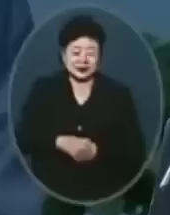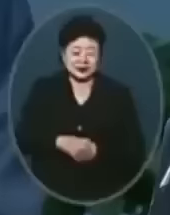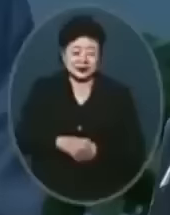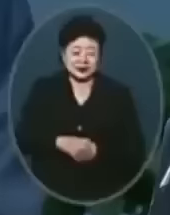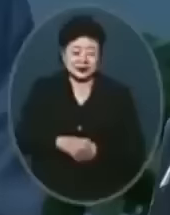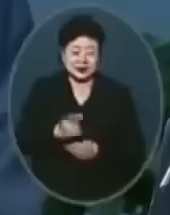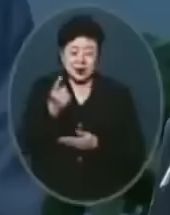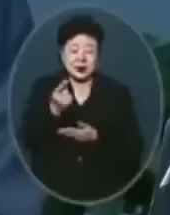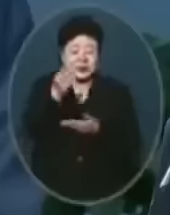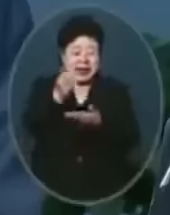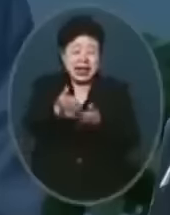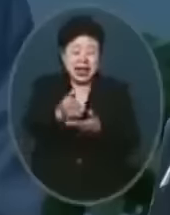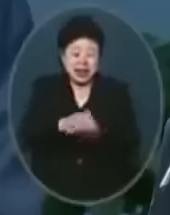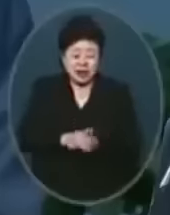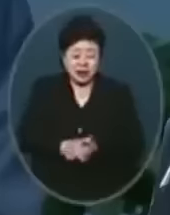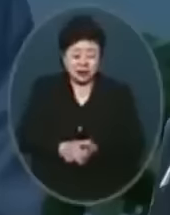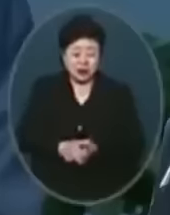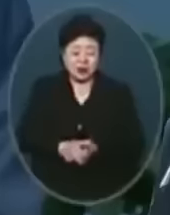못 오라고 하고